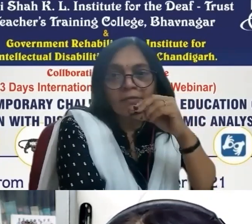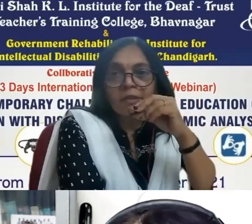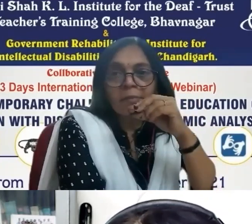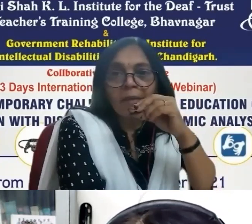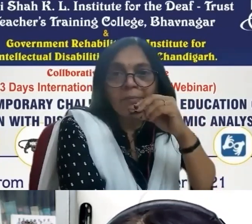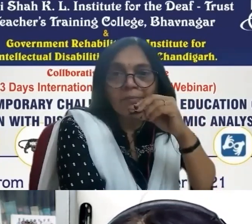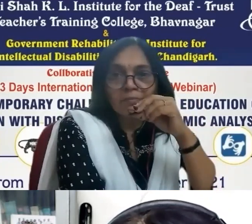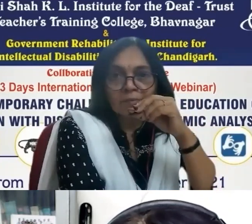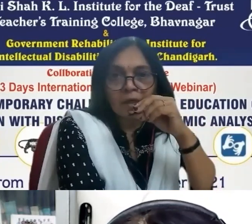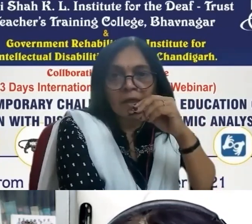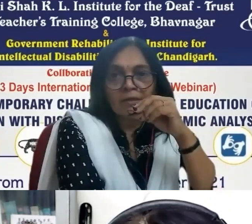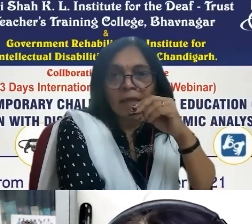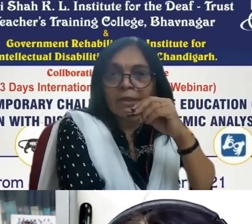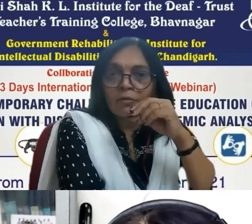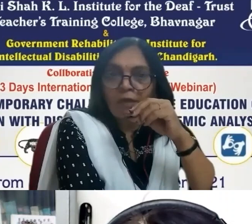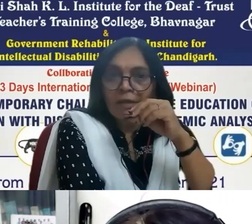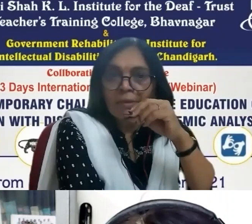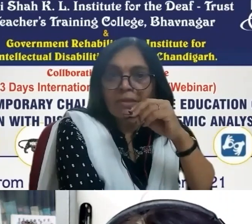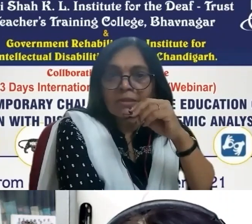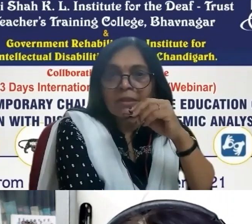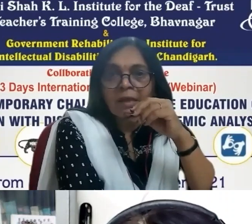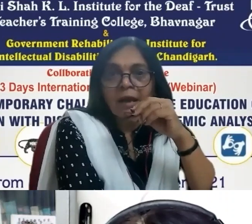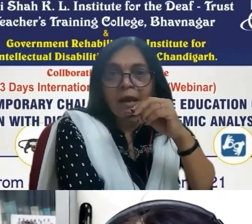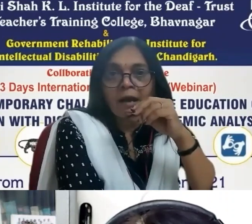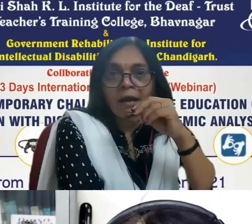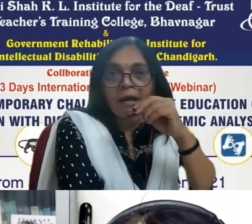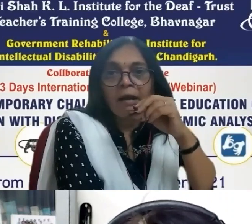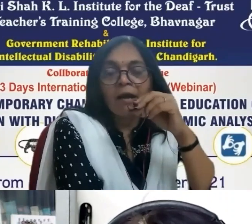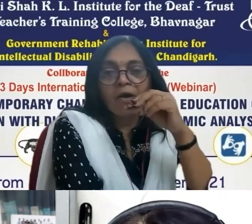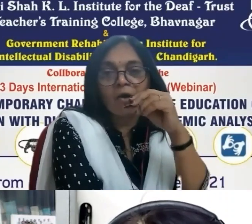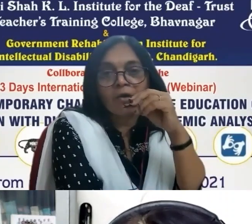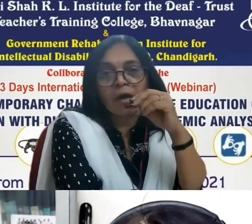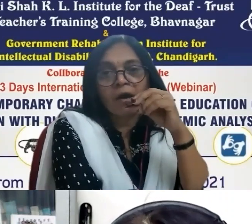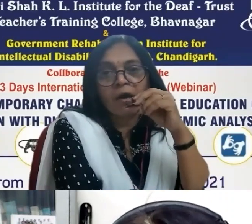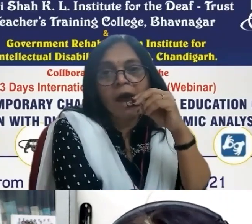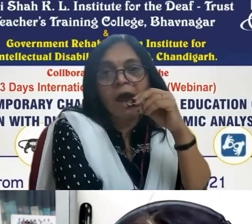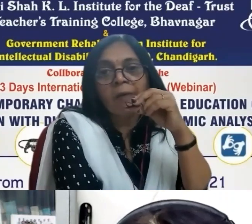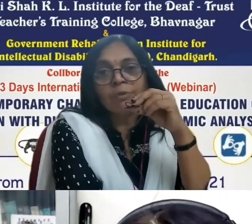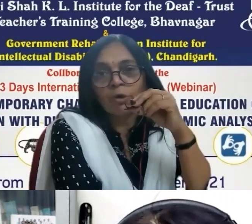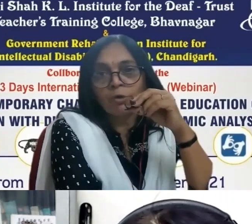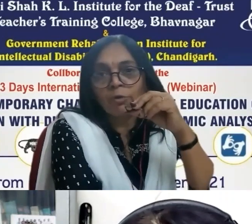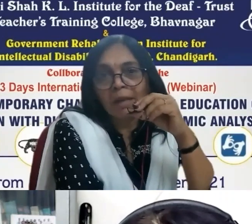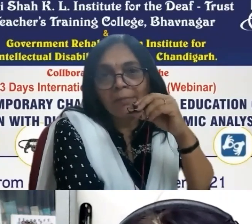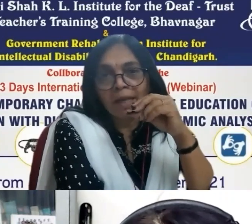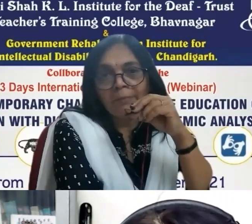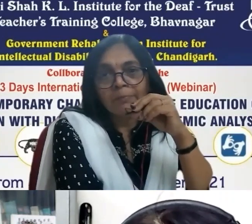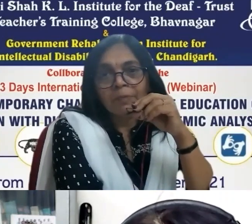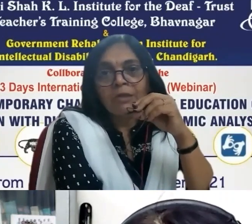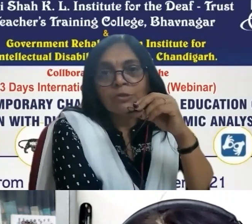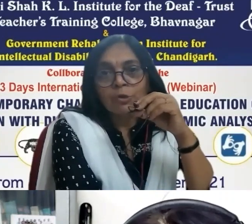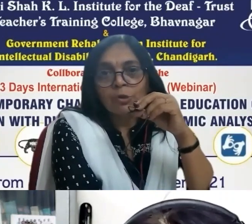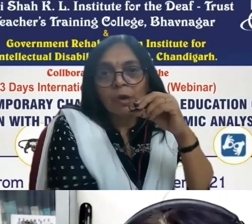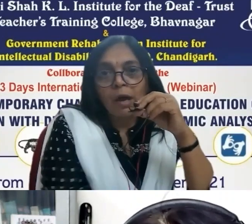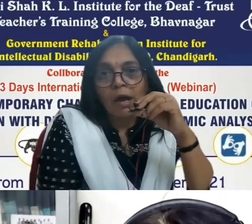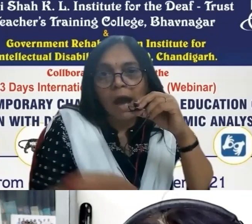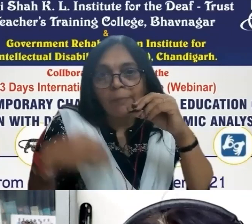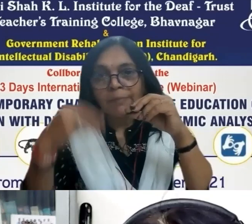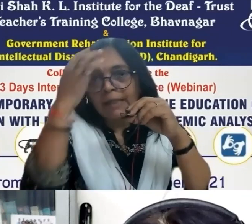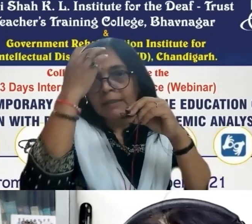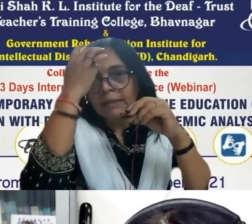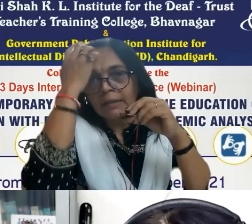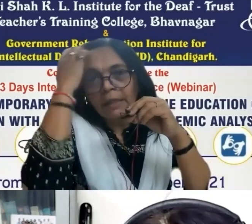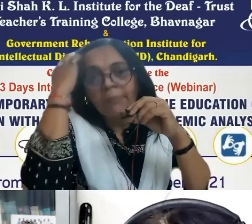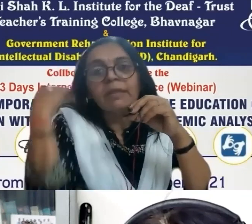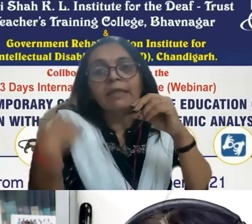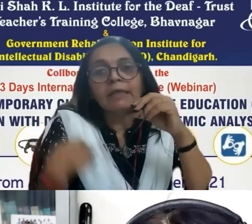सुलग्ना चक्रवर्ती मैम, थैंक यू वेरी मच। और आप दोनों मैम ने जो